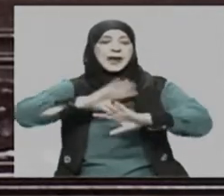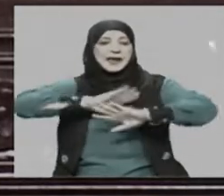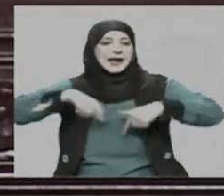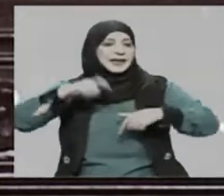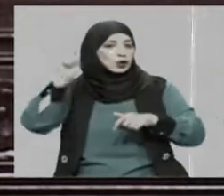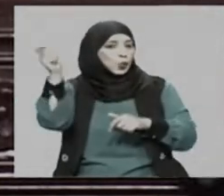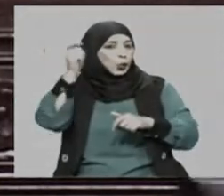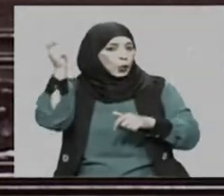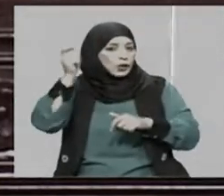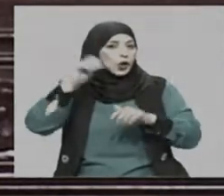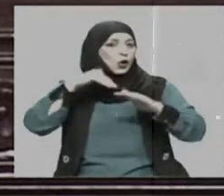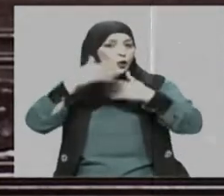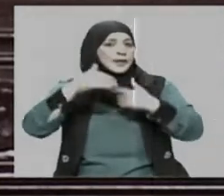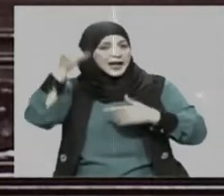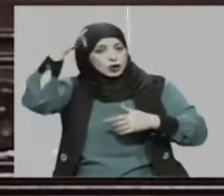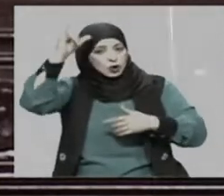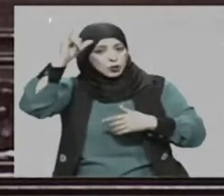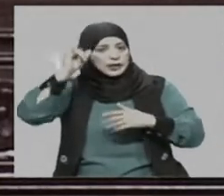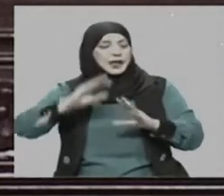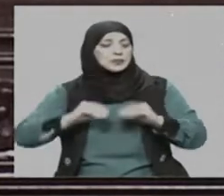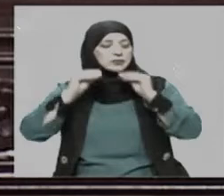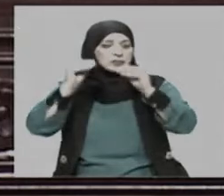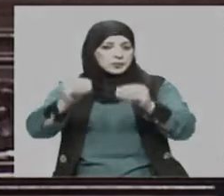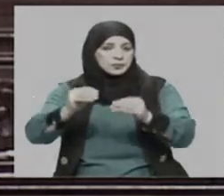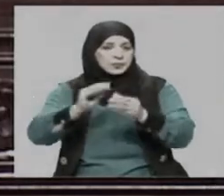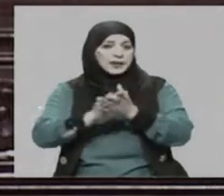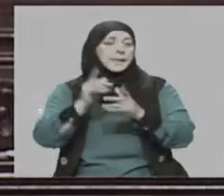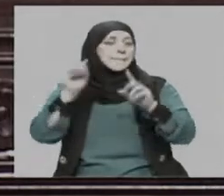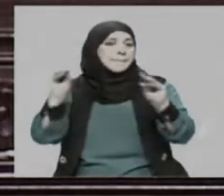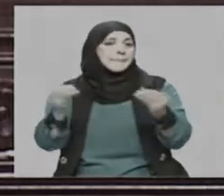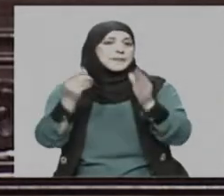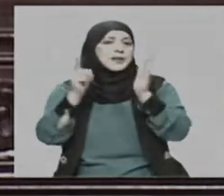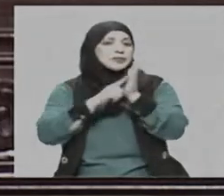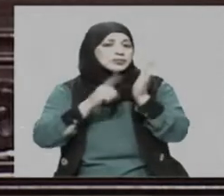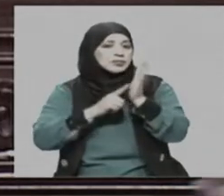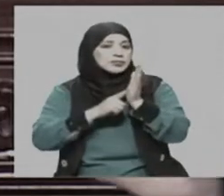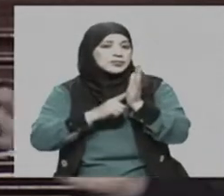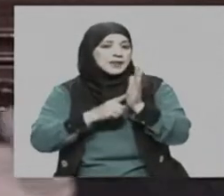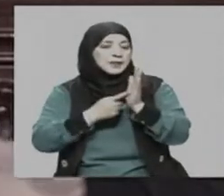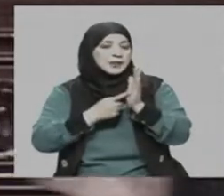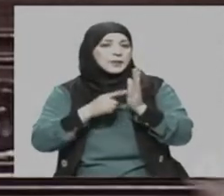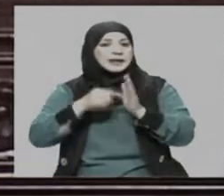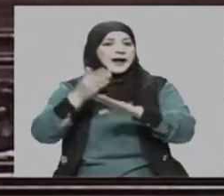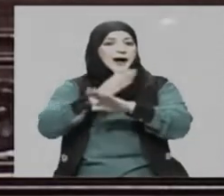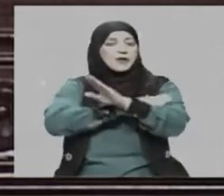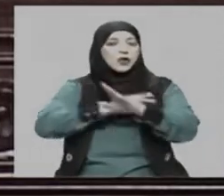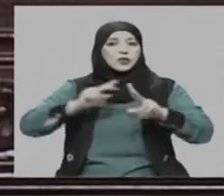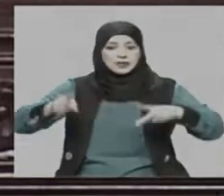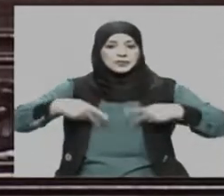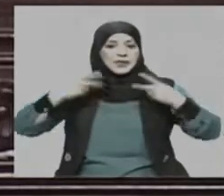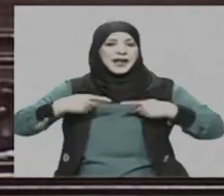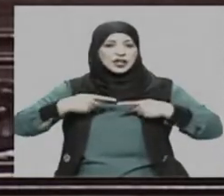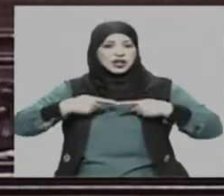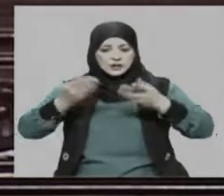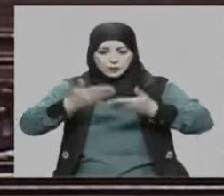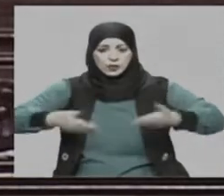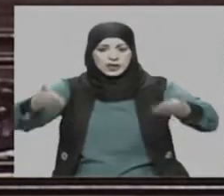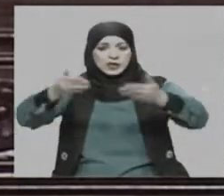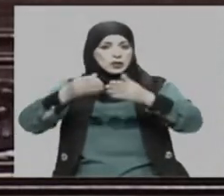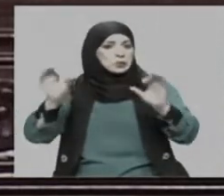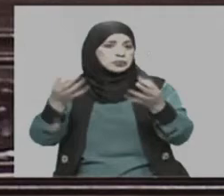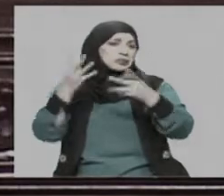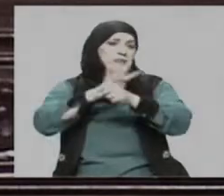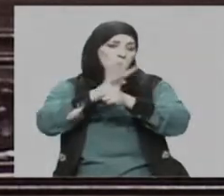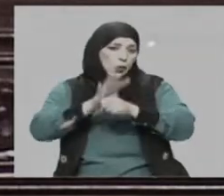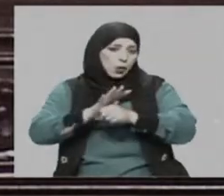جويلية بمبدأ تعليق الأجال اللي صار بالمرسوم، لأنه كنا عايشين في وضع استثنائي. ومع